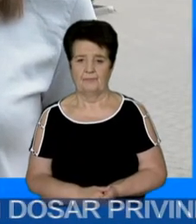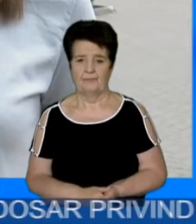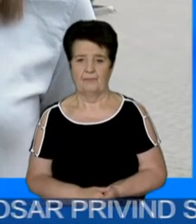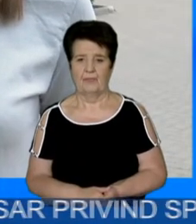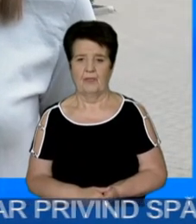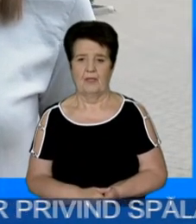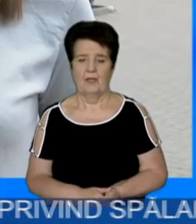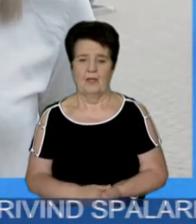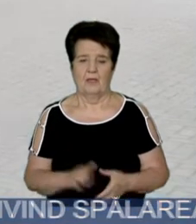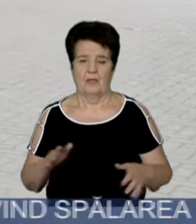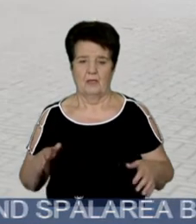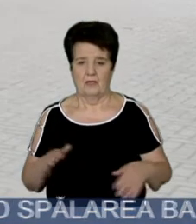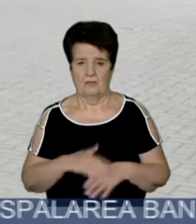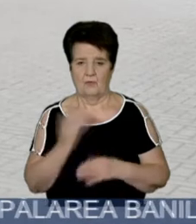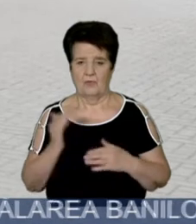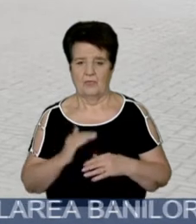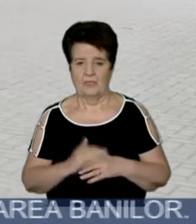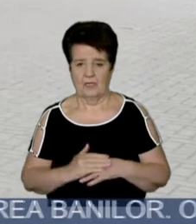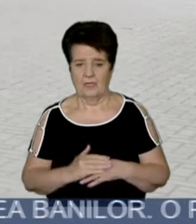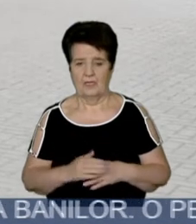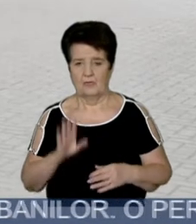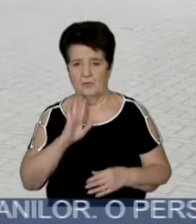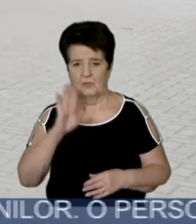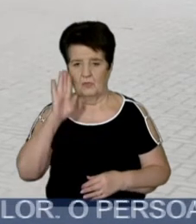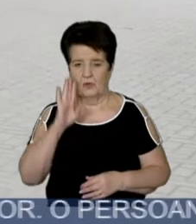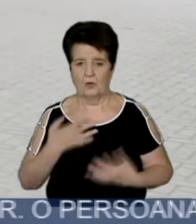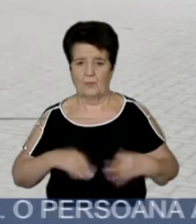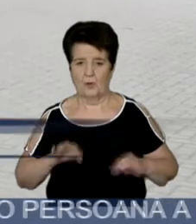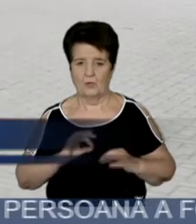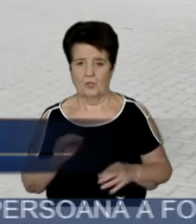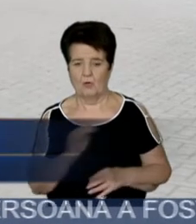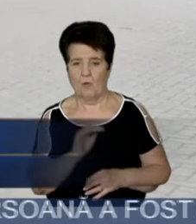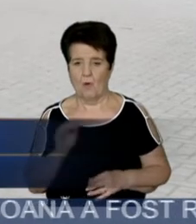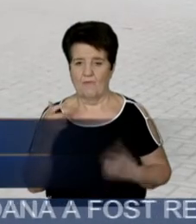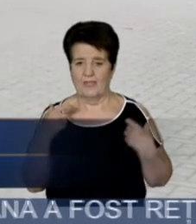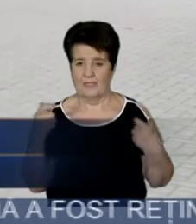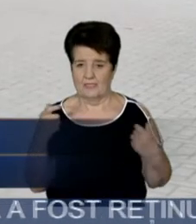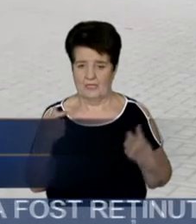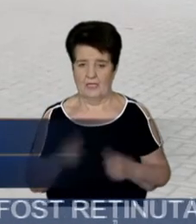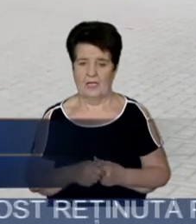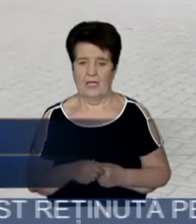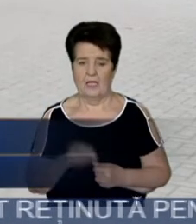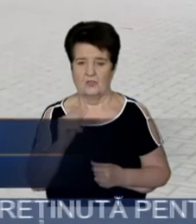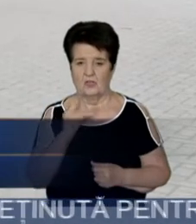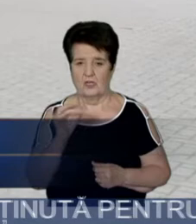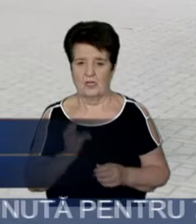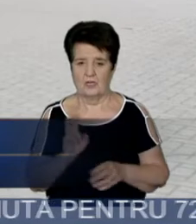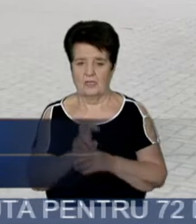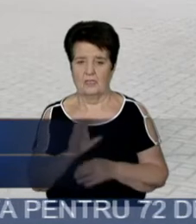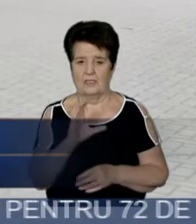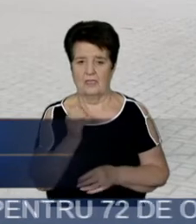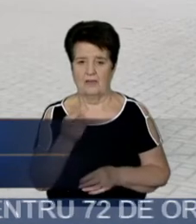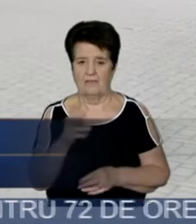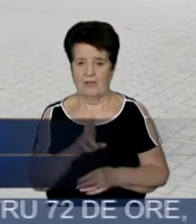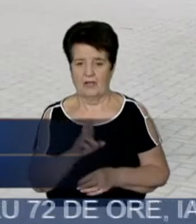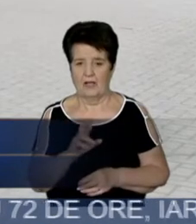Bun găsit, Victoria! Bună seara, doamnelor și domnilor! Procurorii și ofițerii CNA au fost astăzi acasă la Silvia Radu.